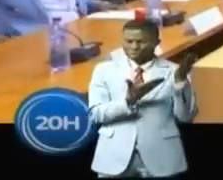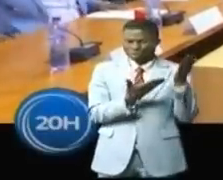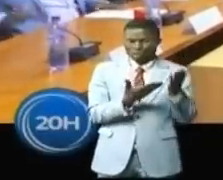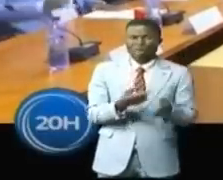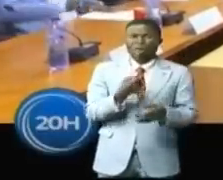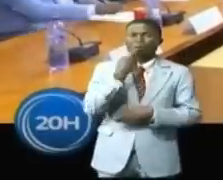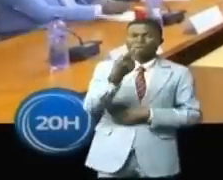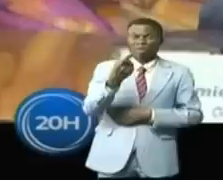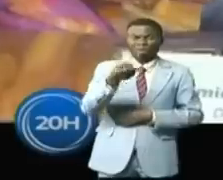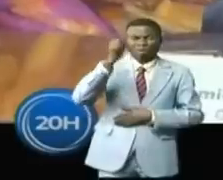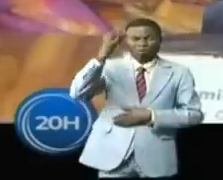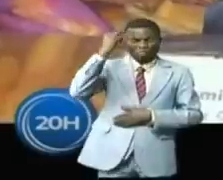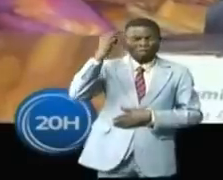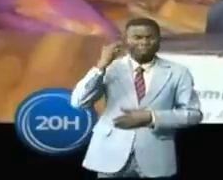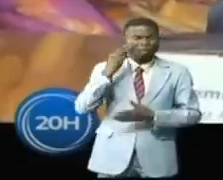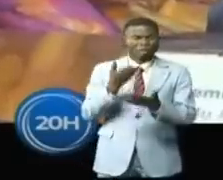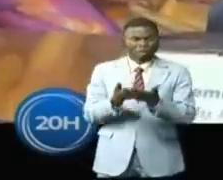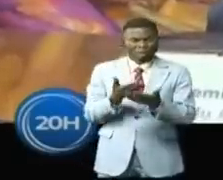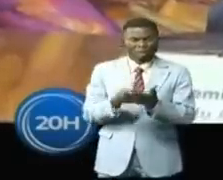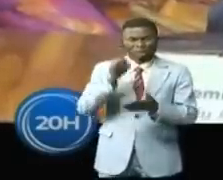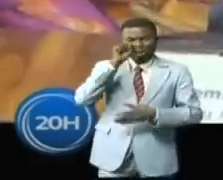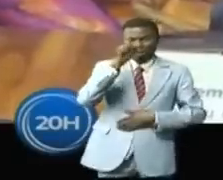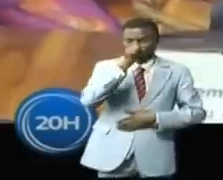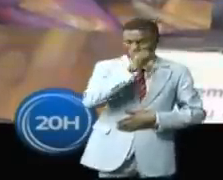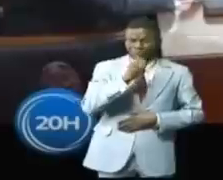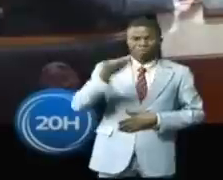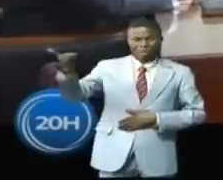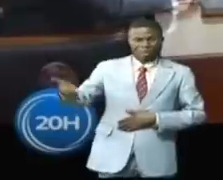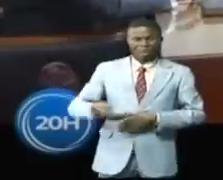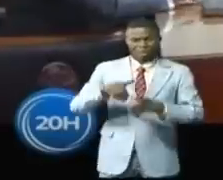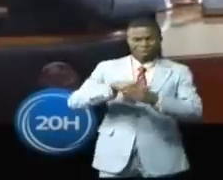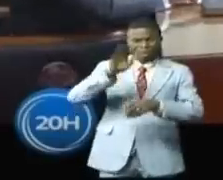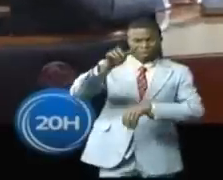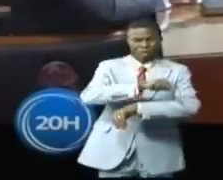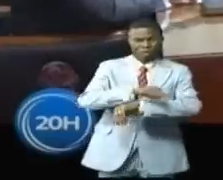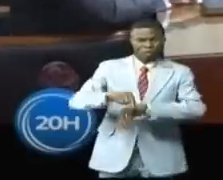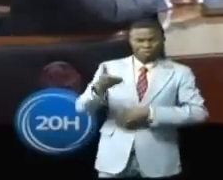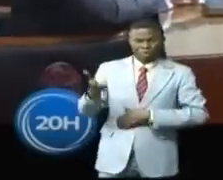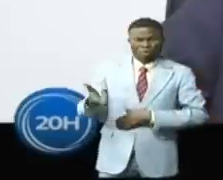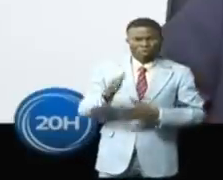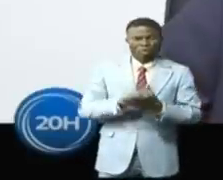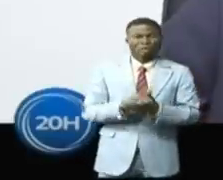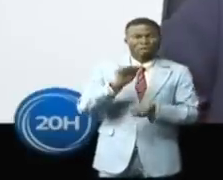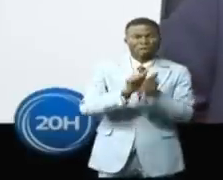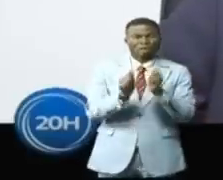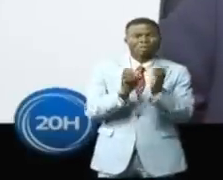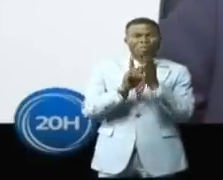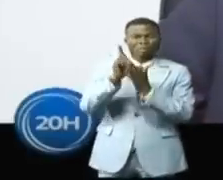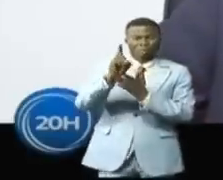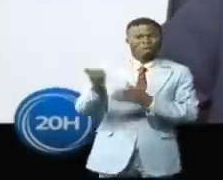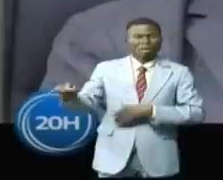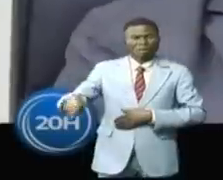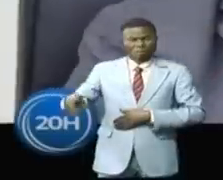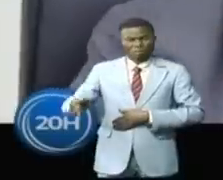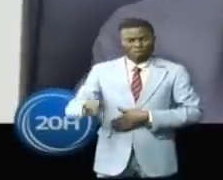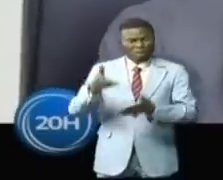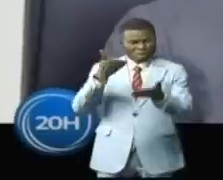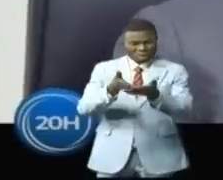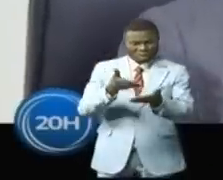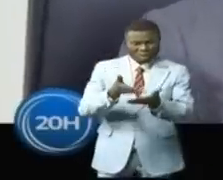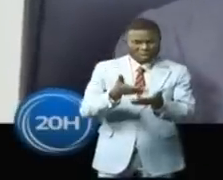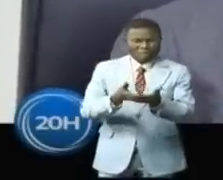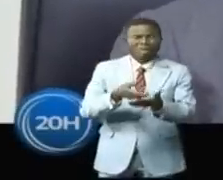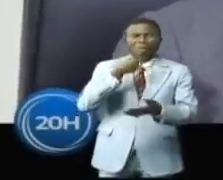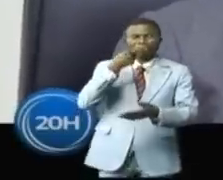au Premier ministre Jean-Michel Samalou Kondé Kienge qu'il a reçu à la primature. Les questions de développement des provinces n'étaient pas en reste lors